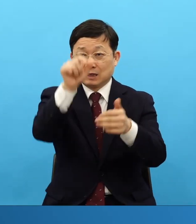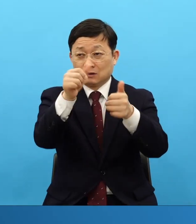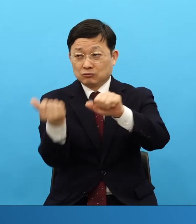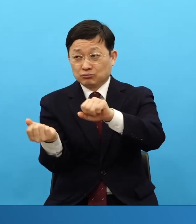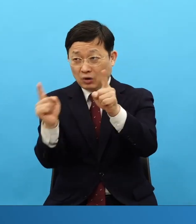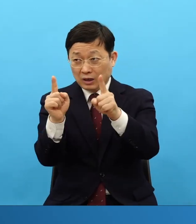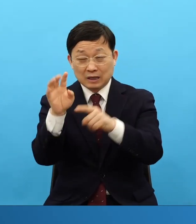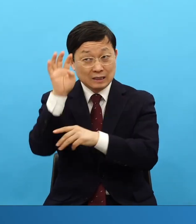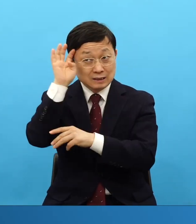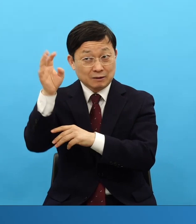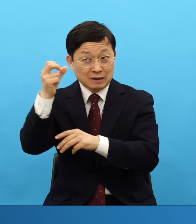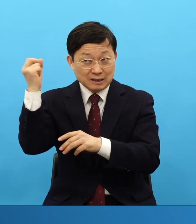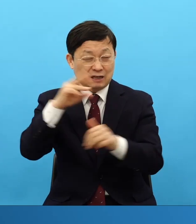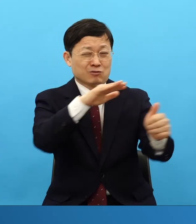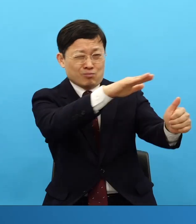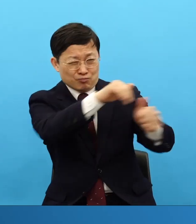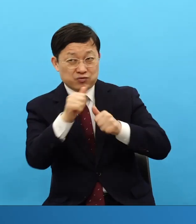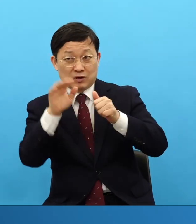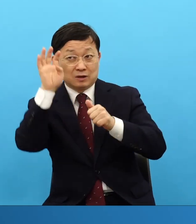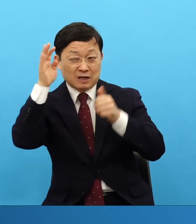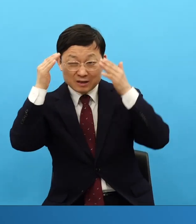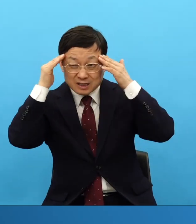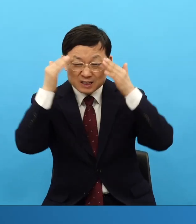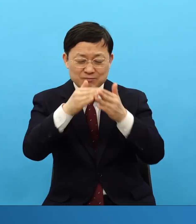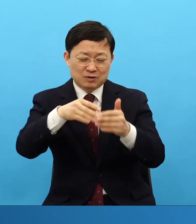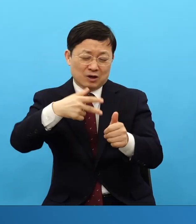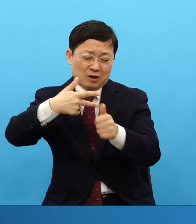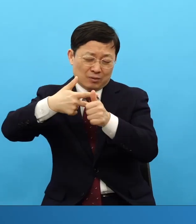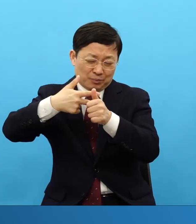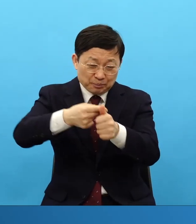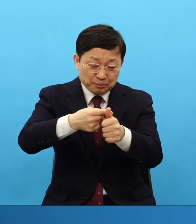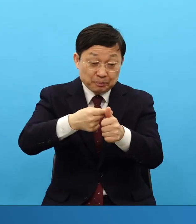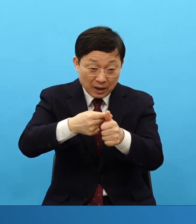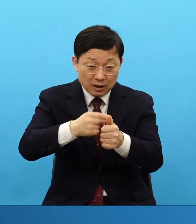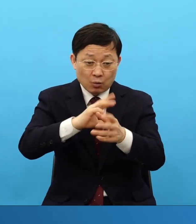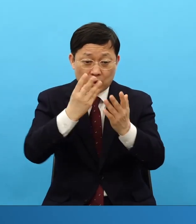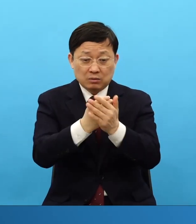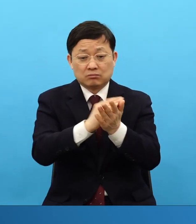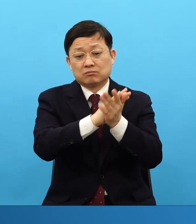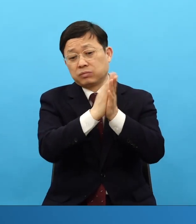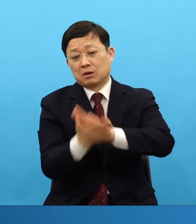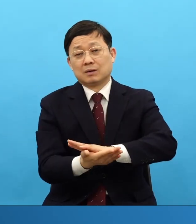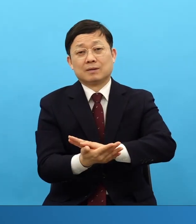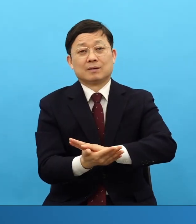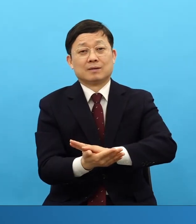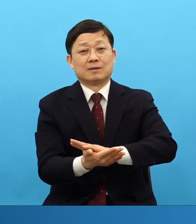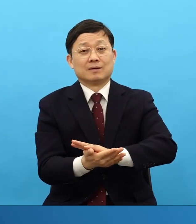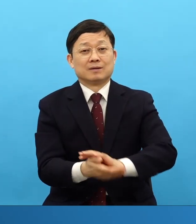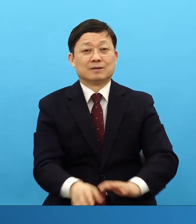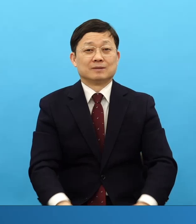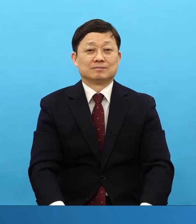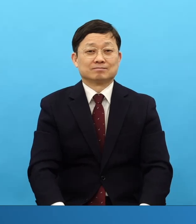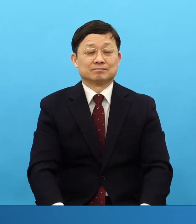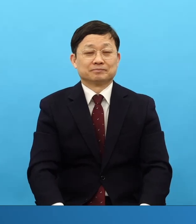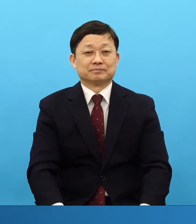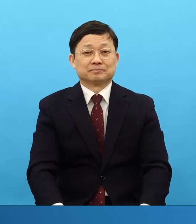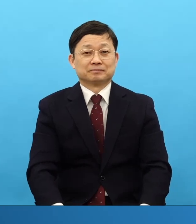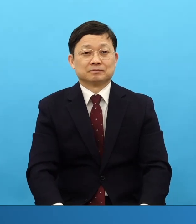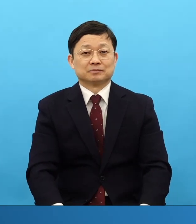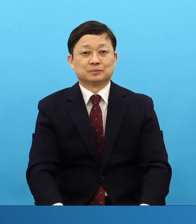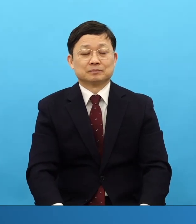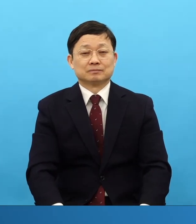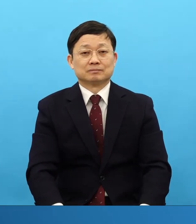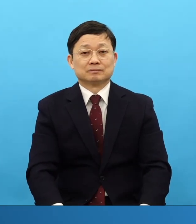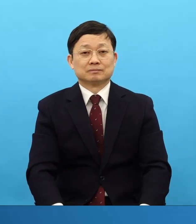집중했는데 안 되겠어요. 사람들이 다 바뀌는 거예요. And no matter how much of a fool you are, you concentrate for 40 days, they all were able to change. 그